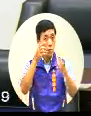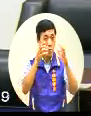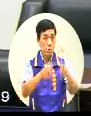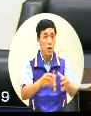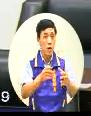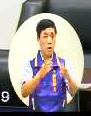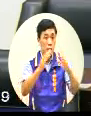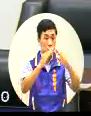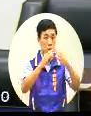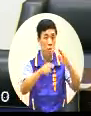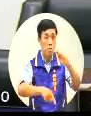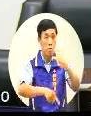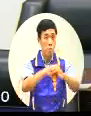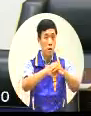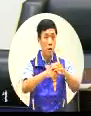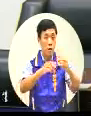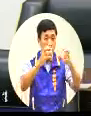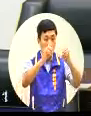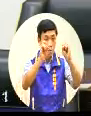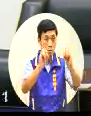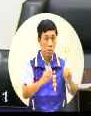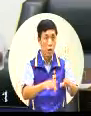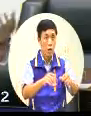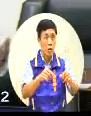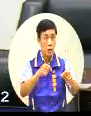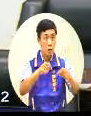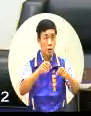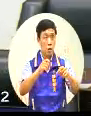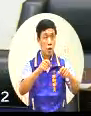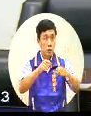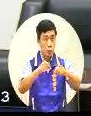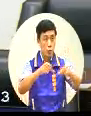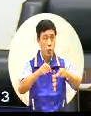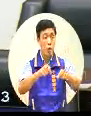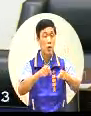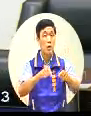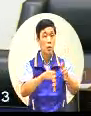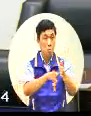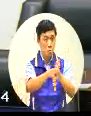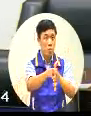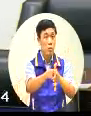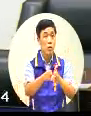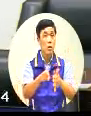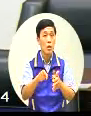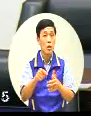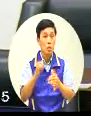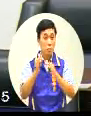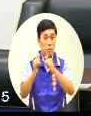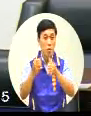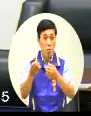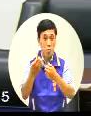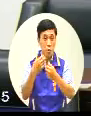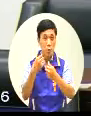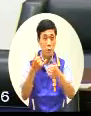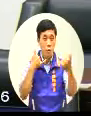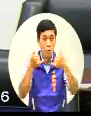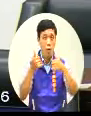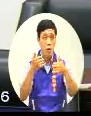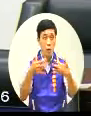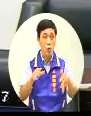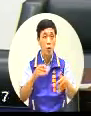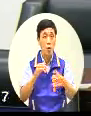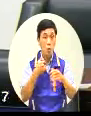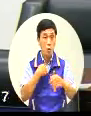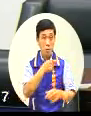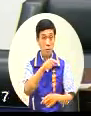这个专案，我相信你们在座很多人都已经受到太多人陈情了，并不是说我们民意代表包庇违建、包庇